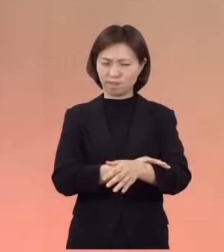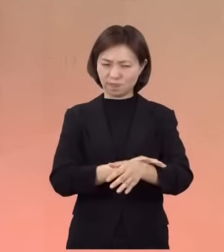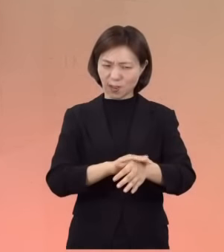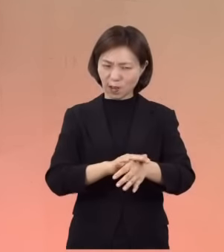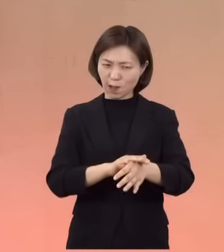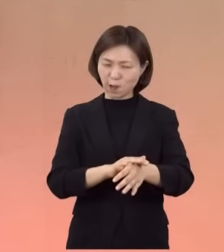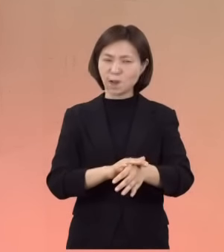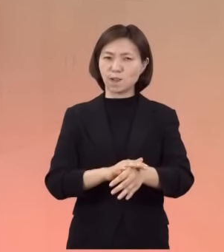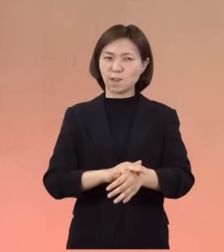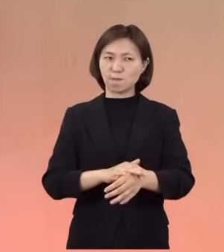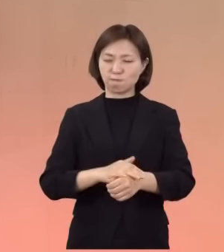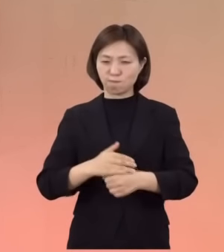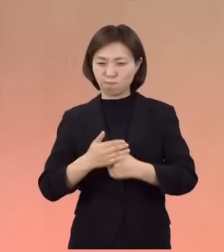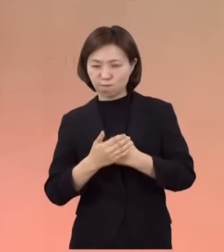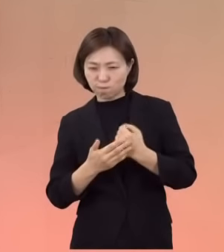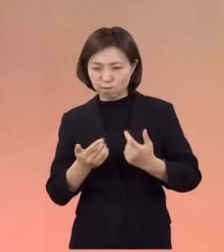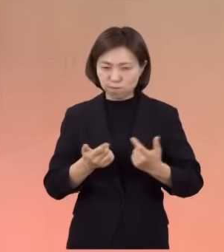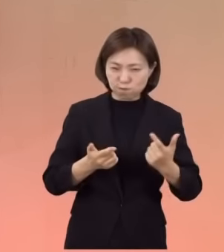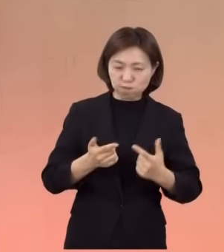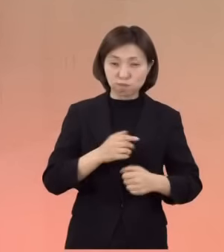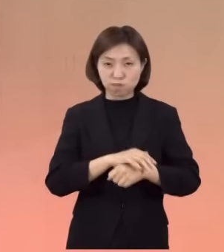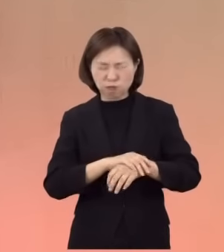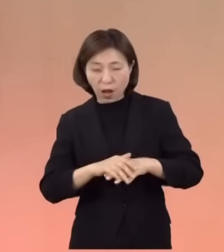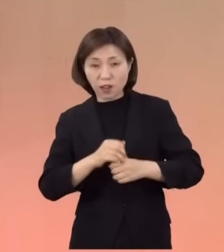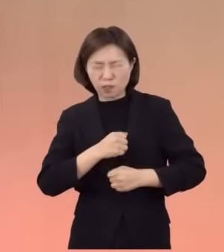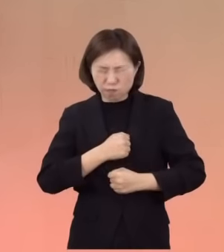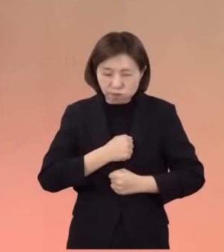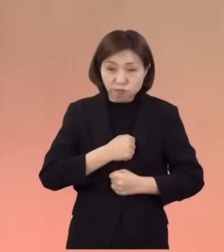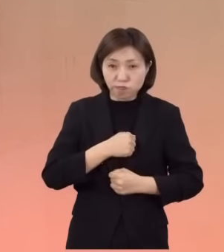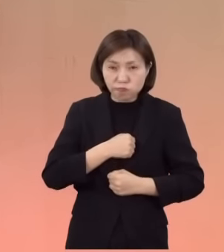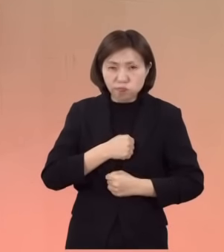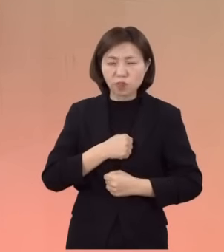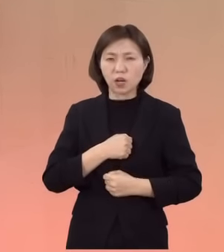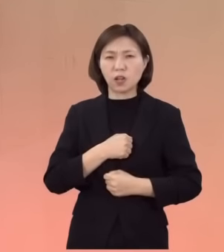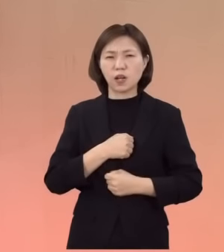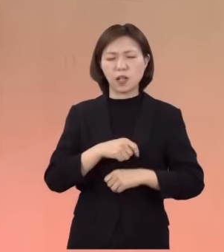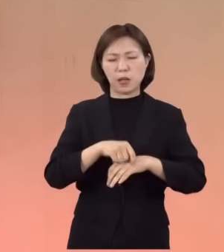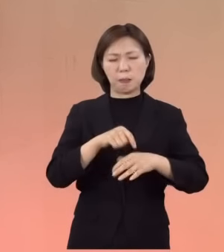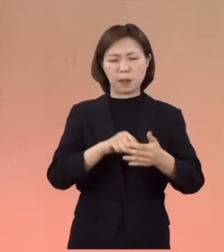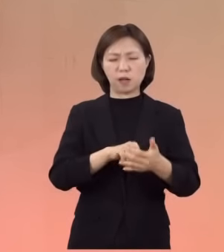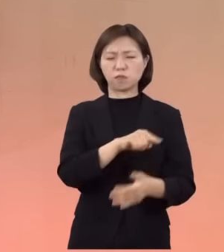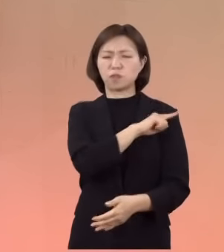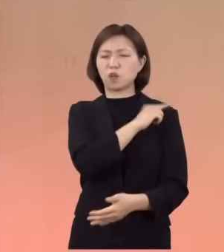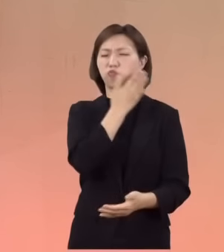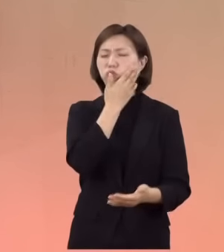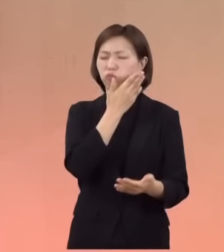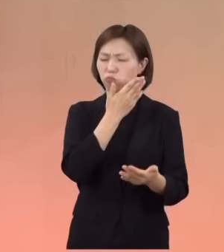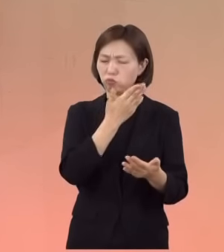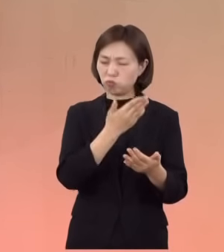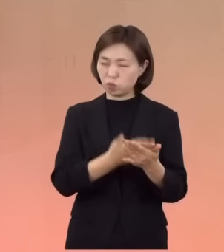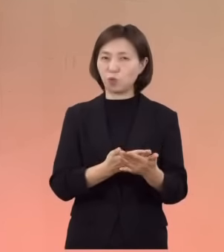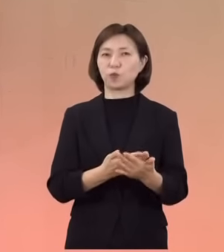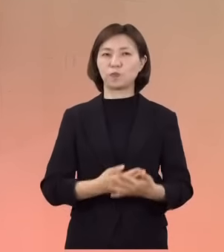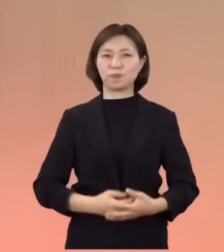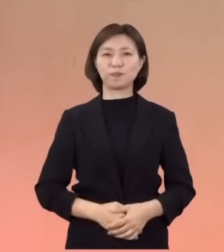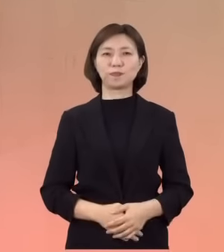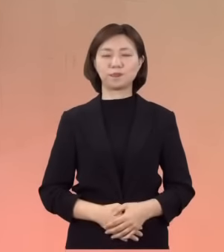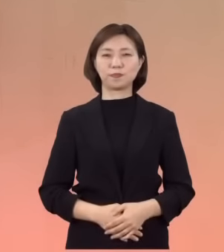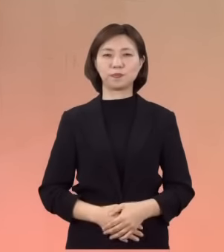잘 지키고 마음을 잘 닦고 마음을 잘 다스려야